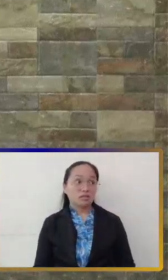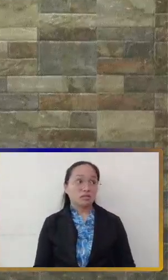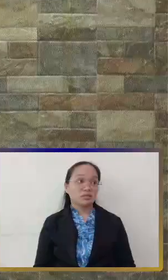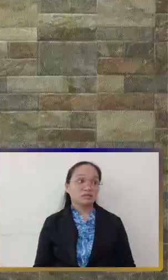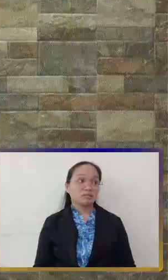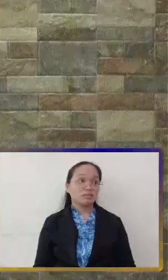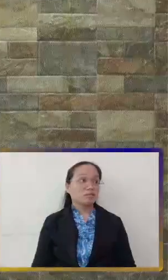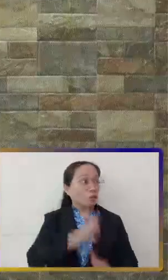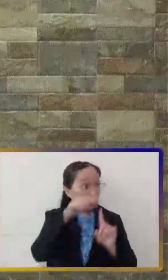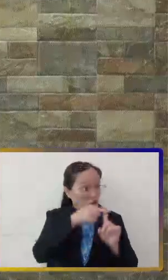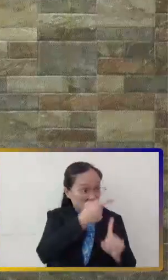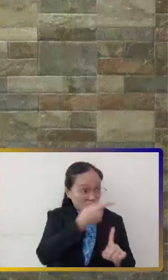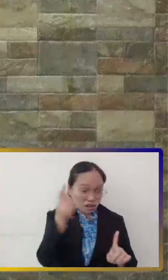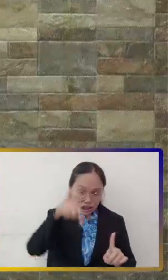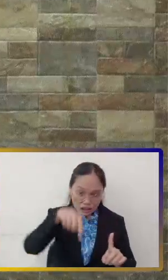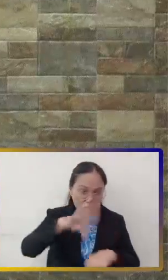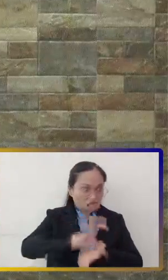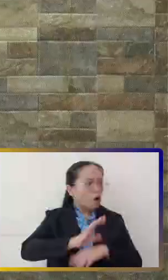tayo maglaro.